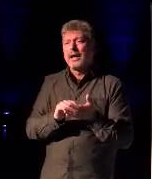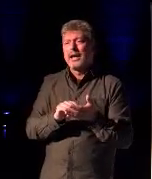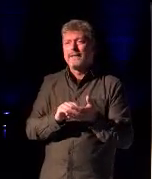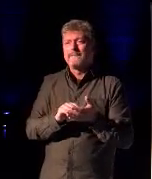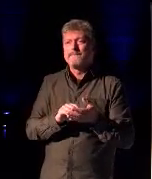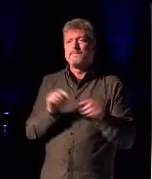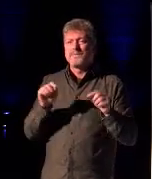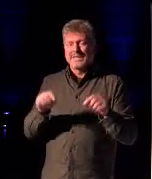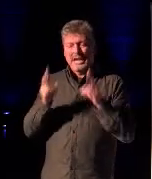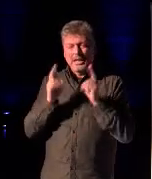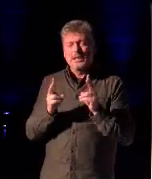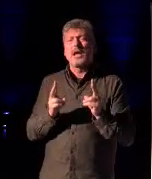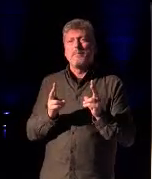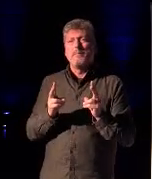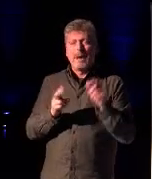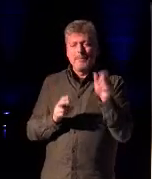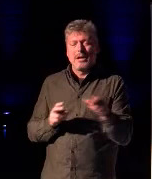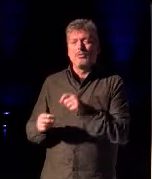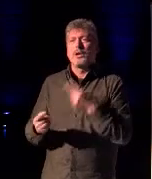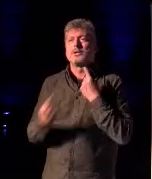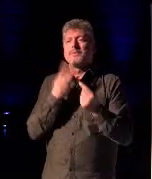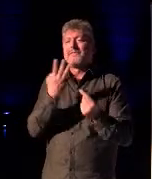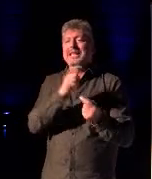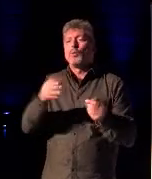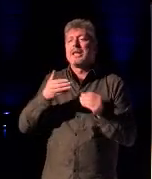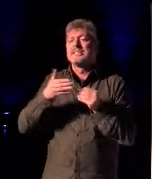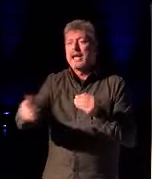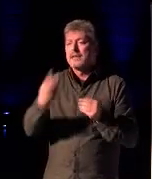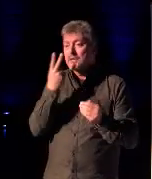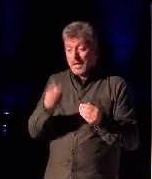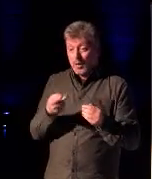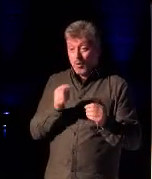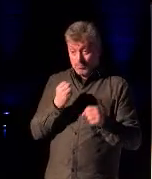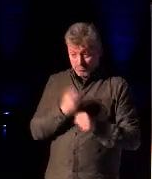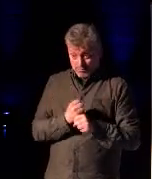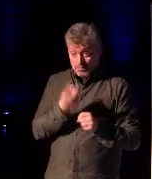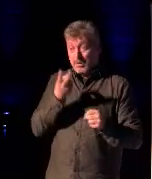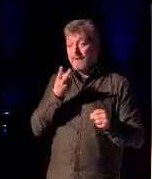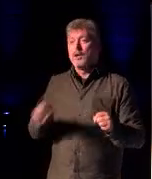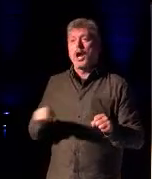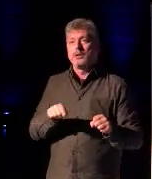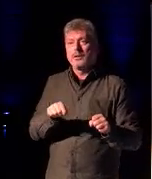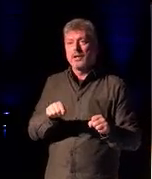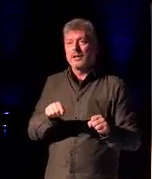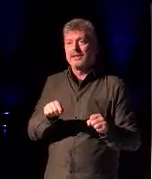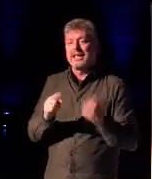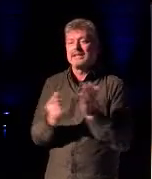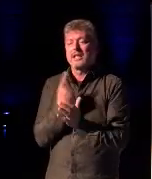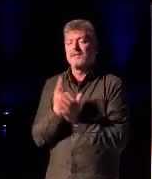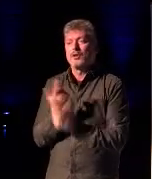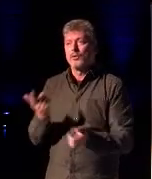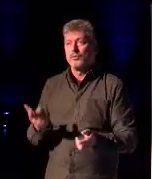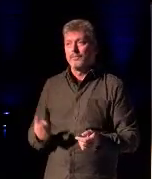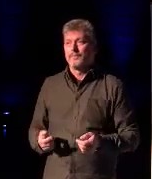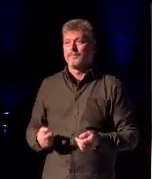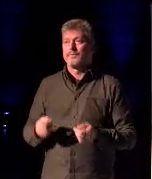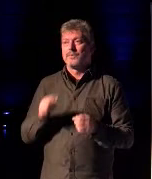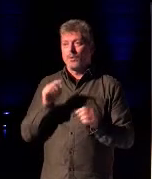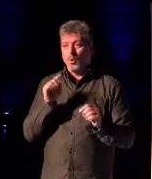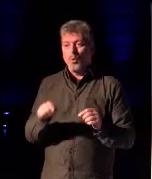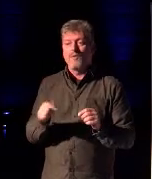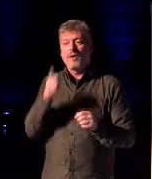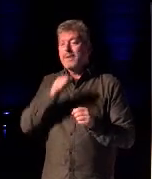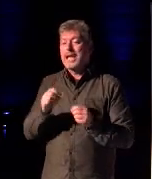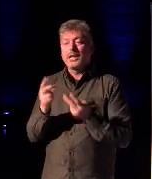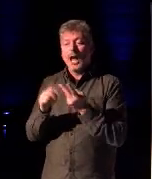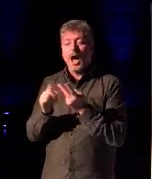som har samtalen 4 uker senere for å se endringen i denne situasjonen. Og hva har skjedd for Berit?